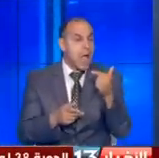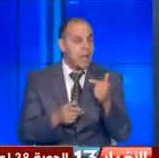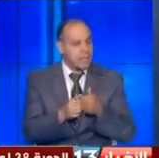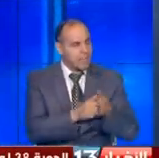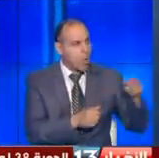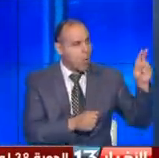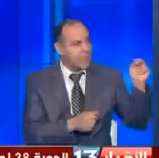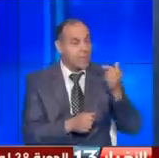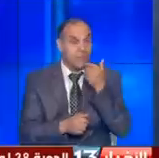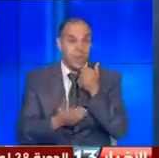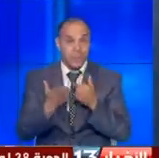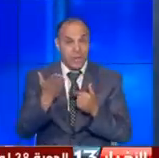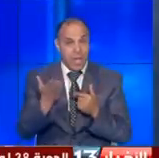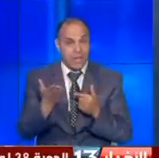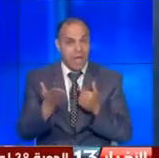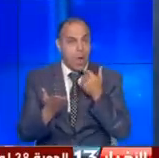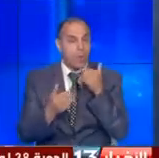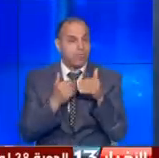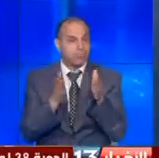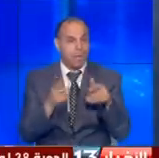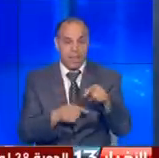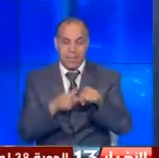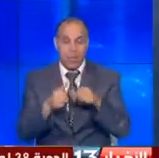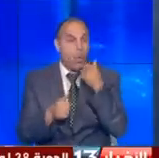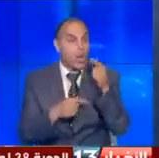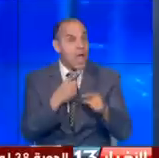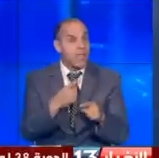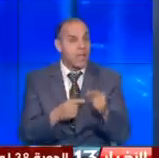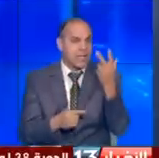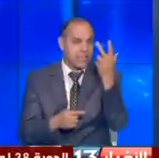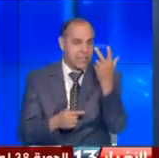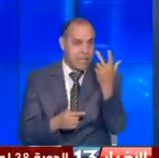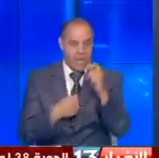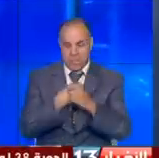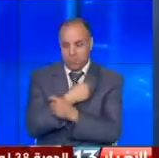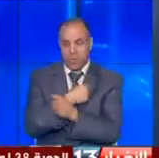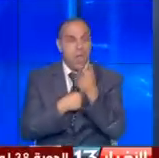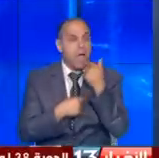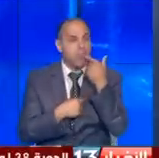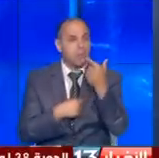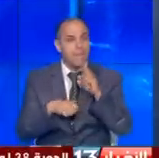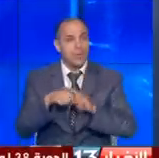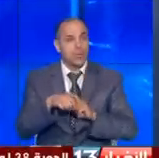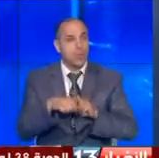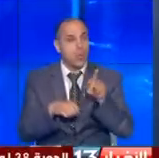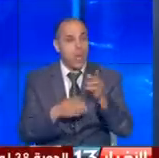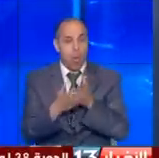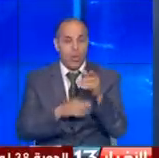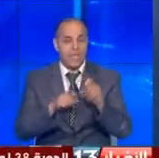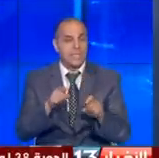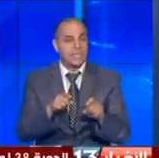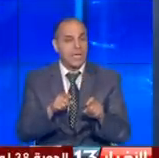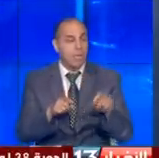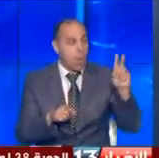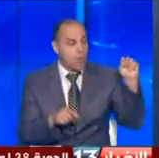التابع للأمم المتحدة. وفي افتتاح الدورة التي تستغرق 3 أسابيع عبر المفوض السامي لحقوق الإنسان